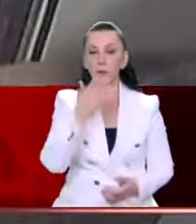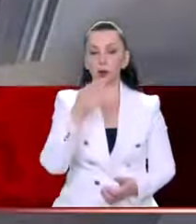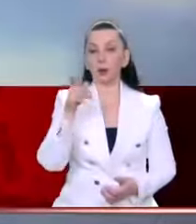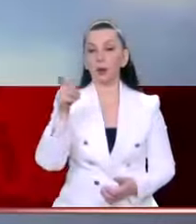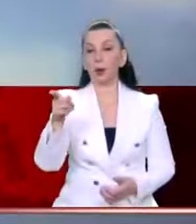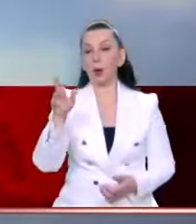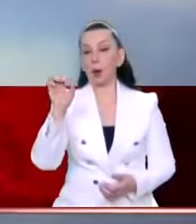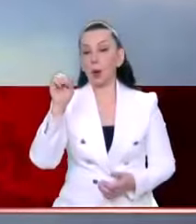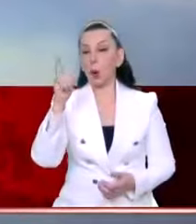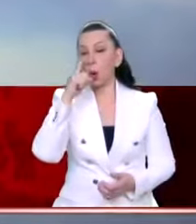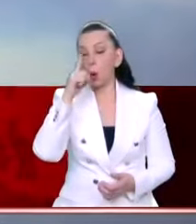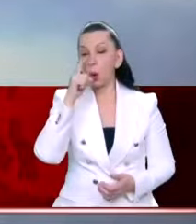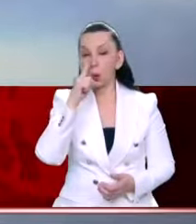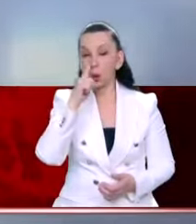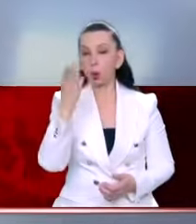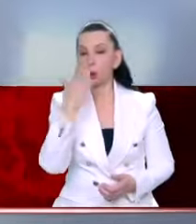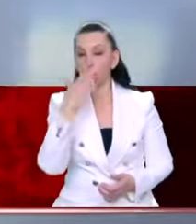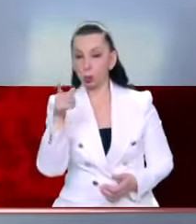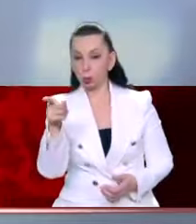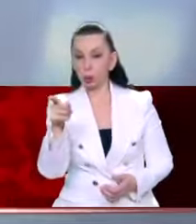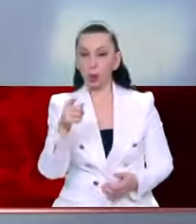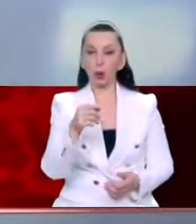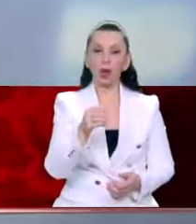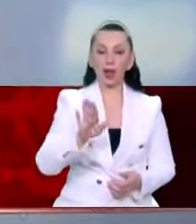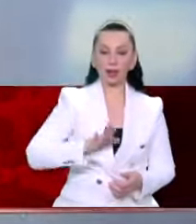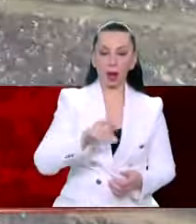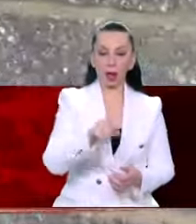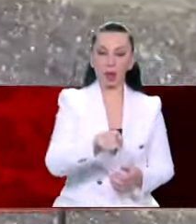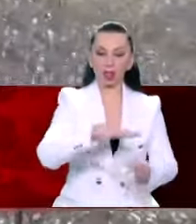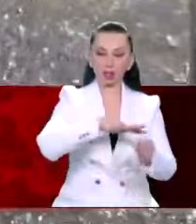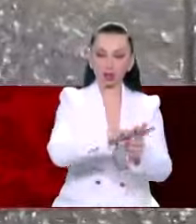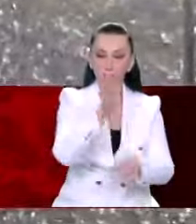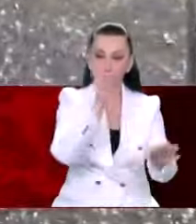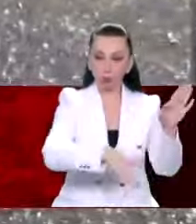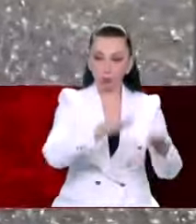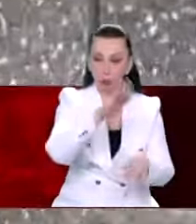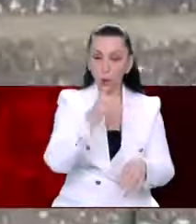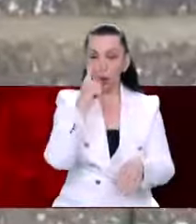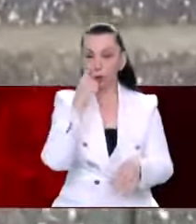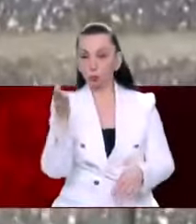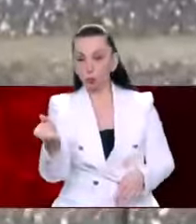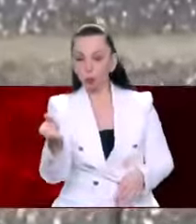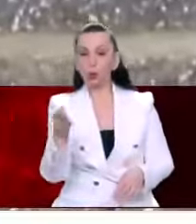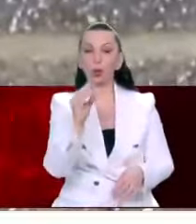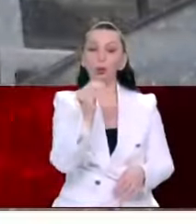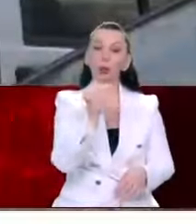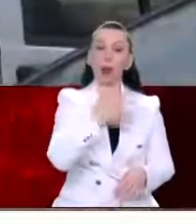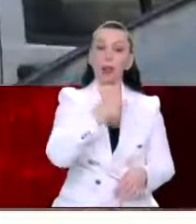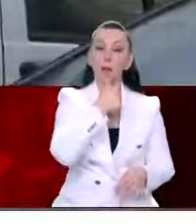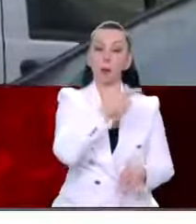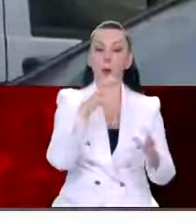Öğrencisine şiddet uyguladığı iddiası okulu karıştırdı. Müdür ve veli birbirine girdi. Bu mevzu doğru mudur diye sordum. Olsa ne olur